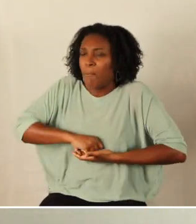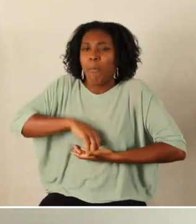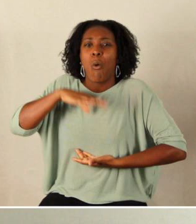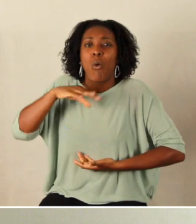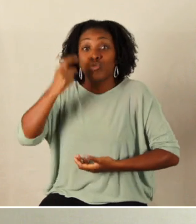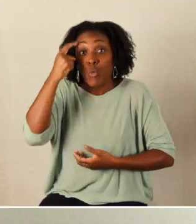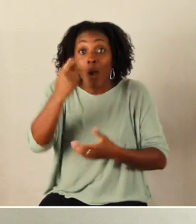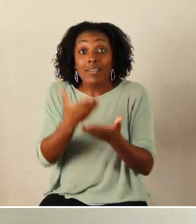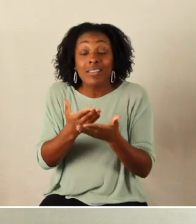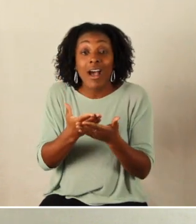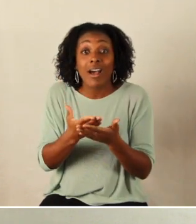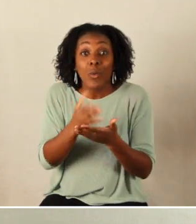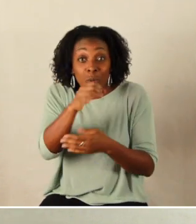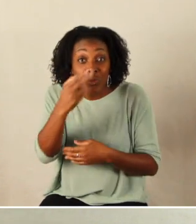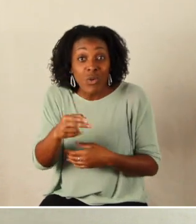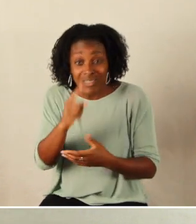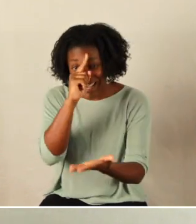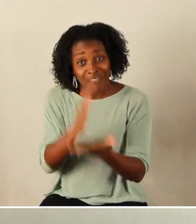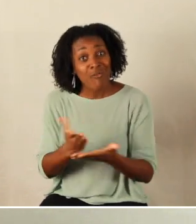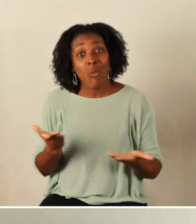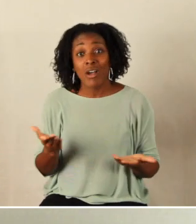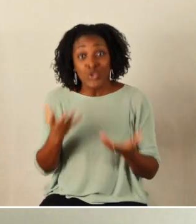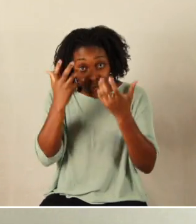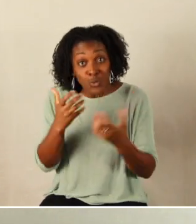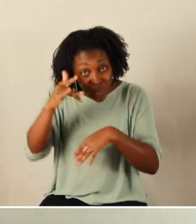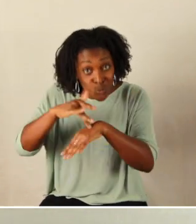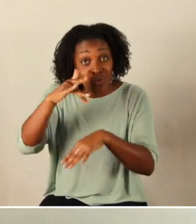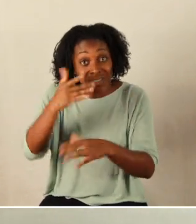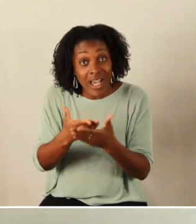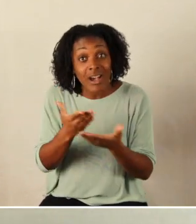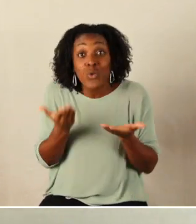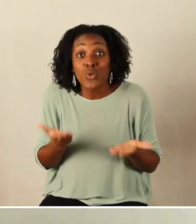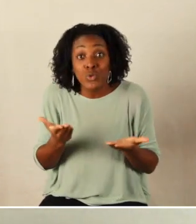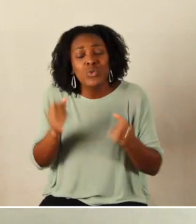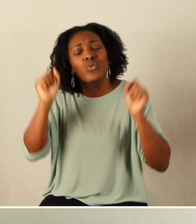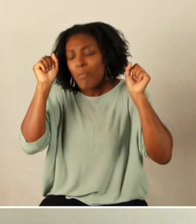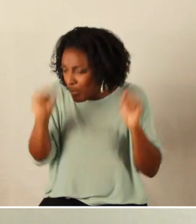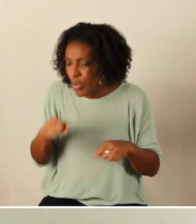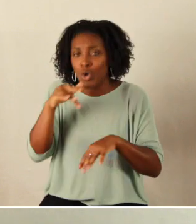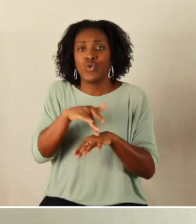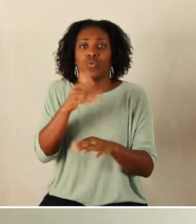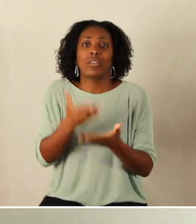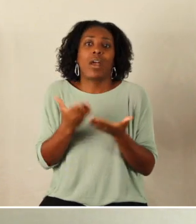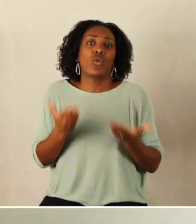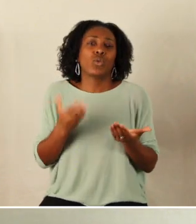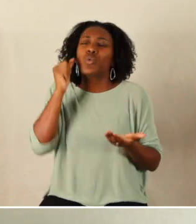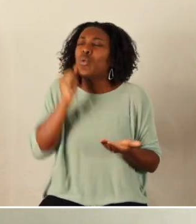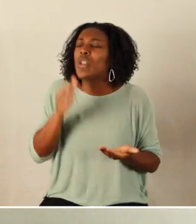crois? C'est juste la foi. Est-ce que tu veux le vivre aujourd'hui? Tu peux le vivre aujourd'hui. Et chaque jour de